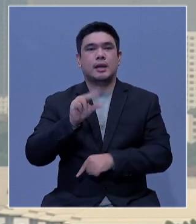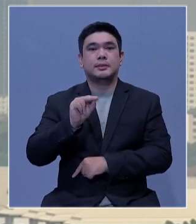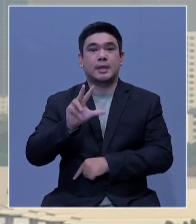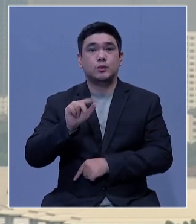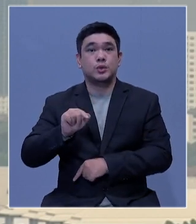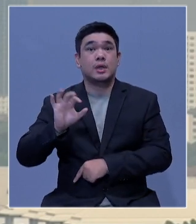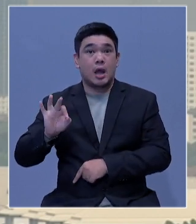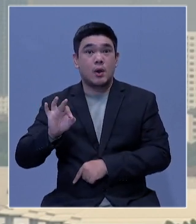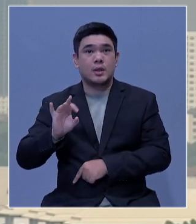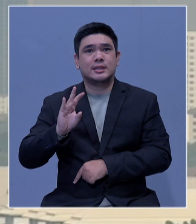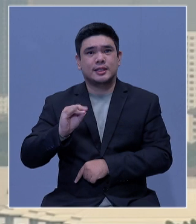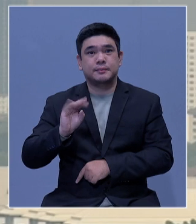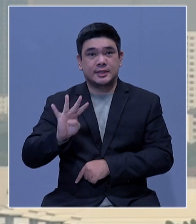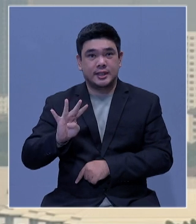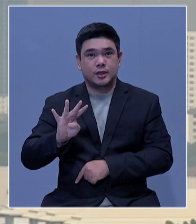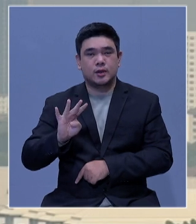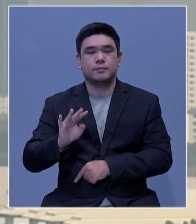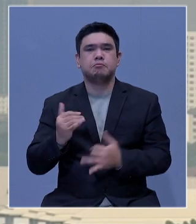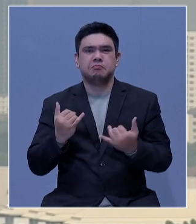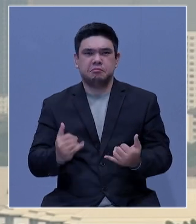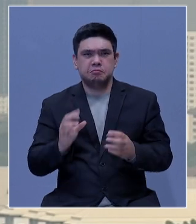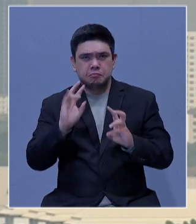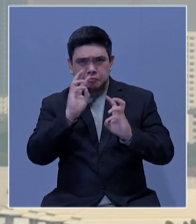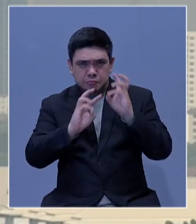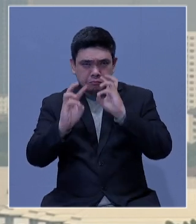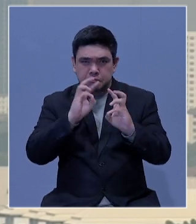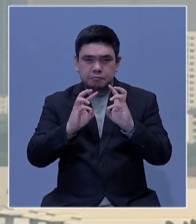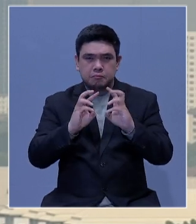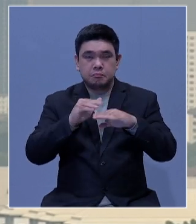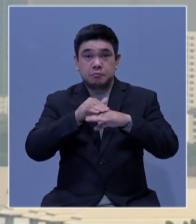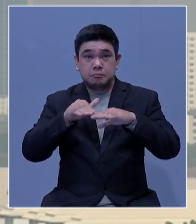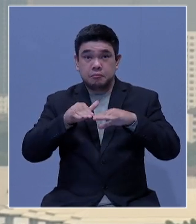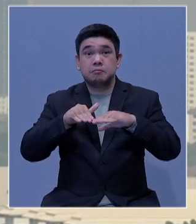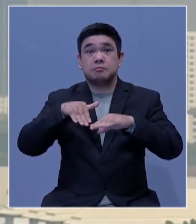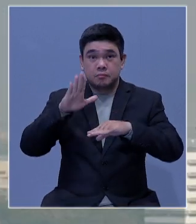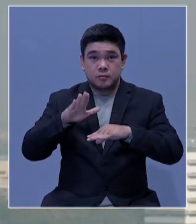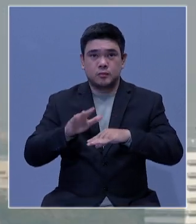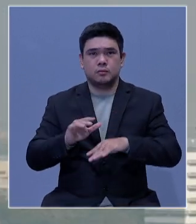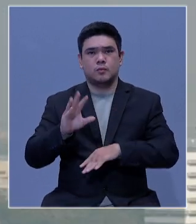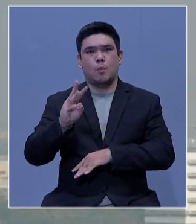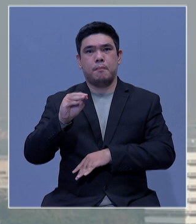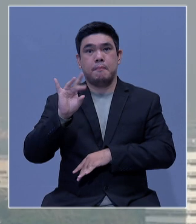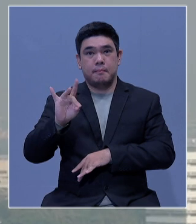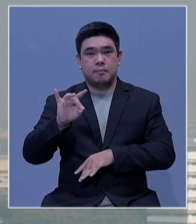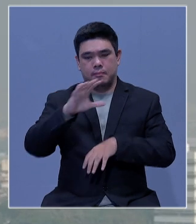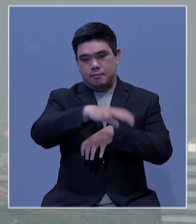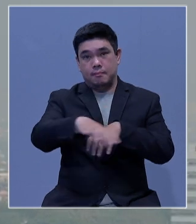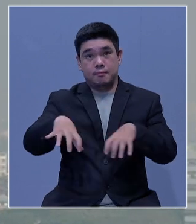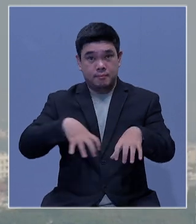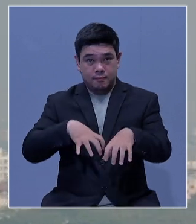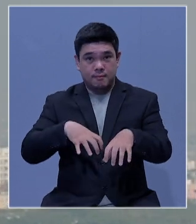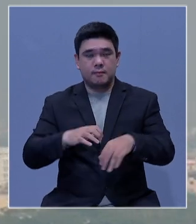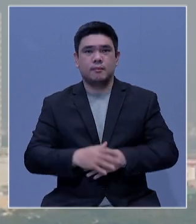- 74ไมโครกรัมต่อลูกบาทเมตอืพื้นที่ที่มีค่าฝุ่นเกินมาตรฐานมีมากถึง68พื้นที่ครับ